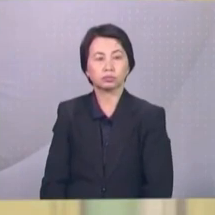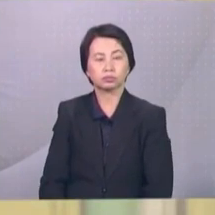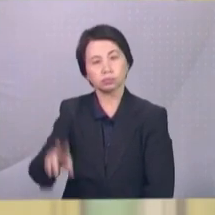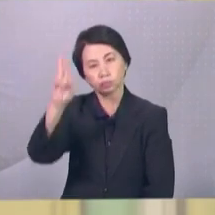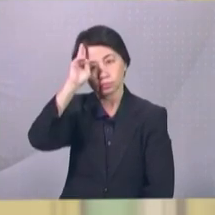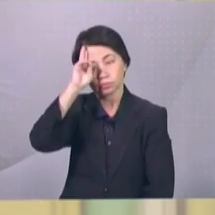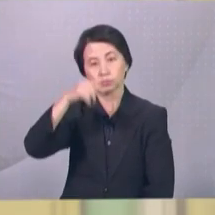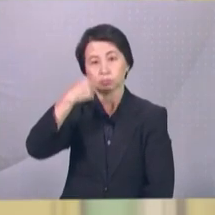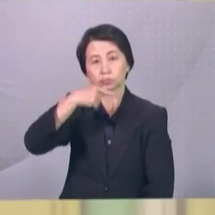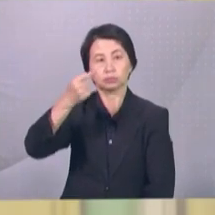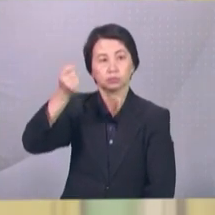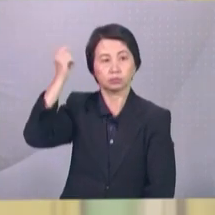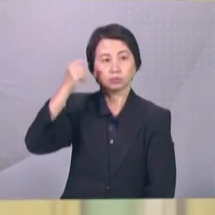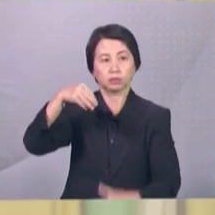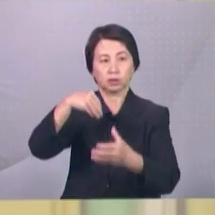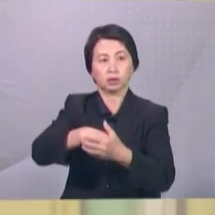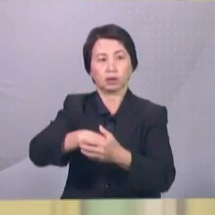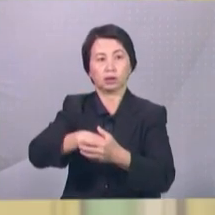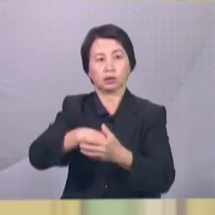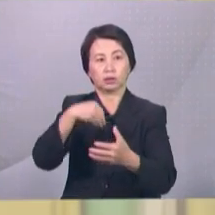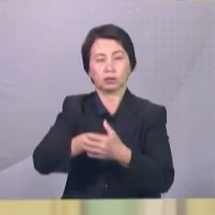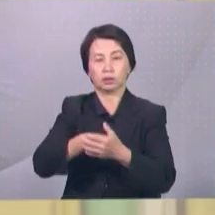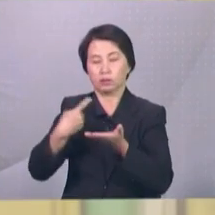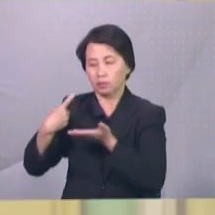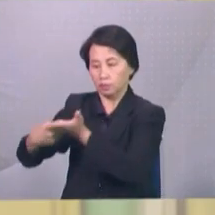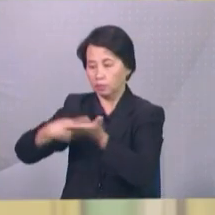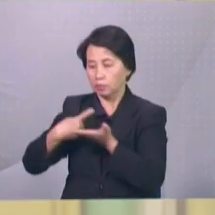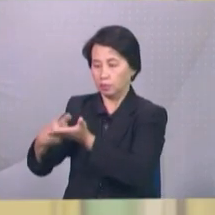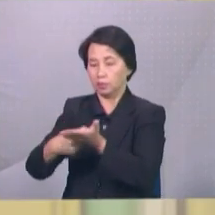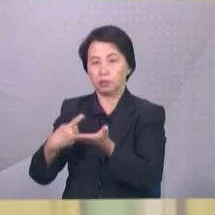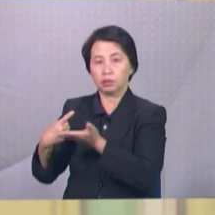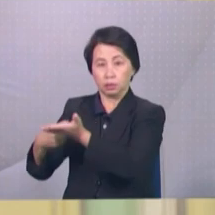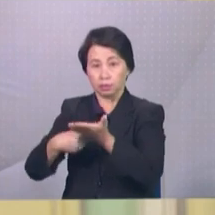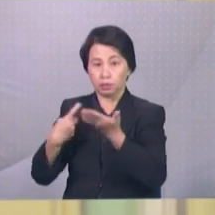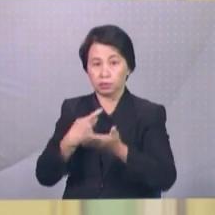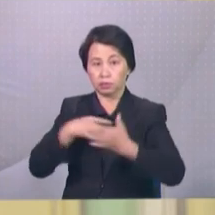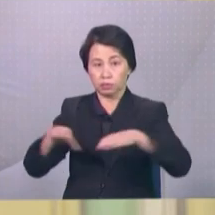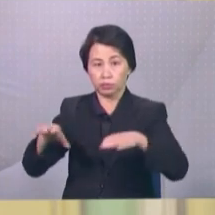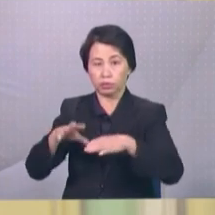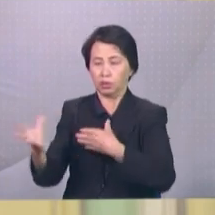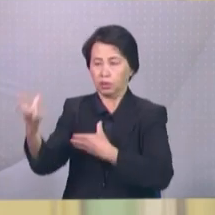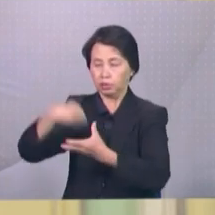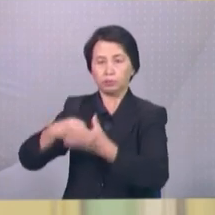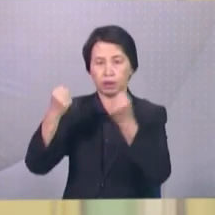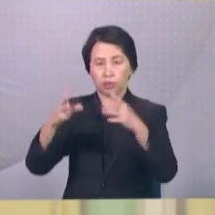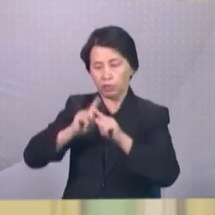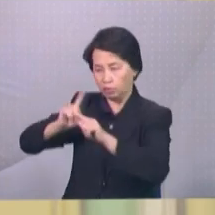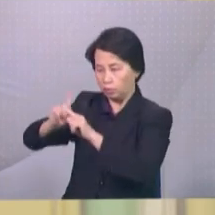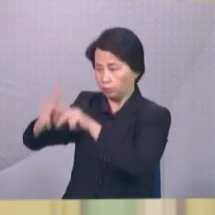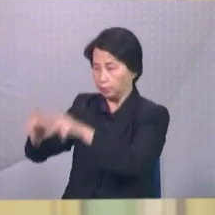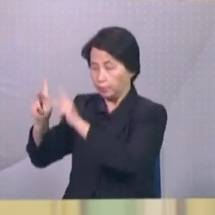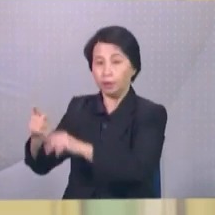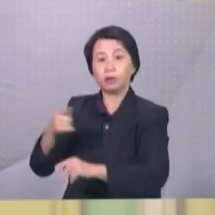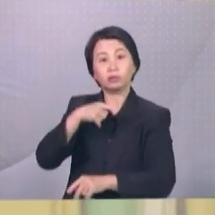Seperti mana saya sebut tadi, dalam sesi perbincangan libat urus yang kita laksanakan melibatkan ramai, ya, pelbagai pihak yang saya